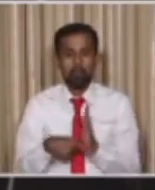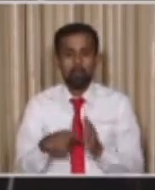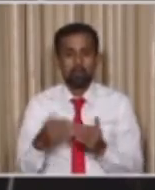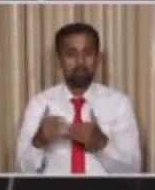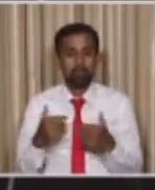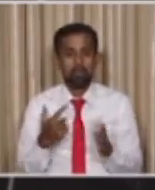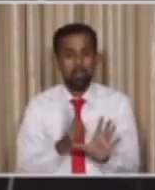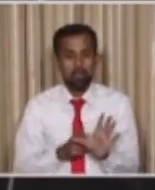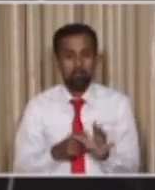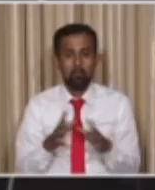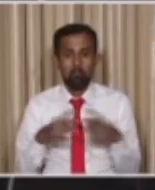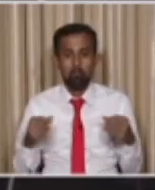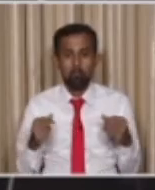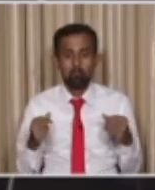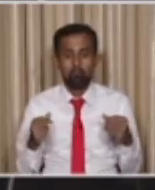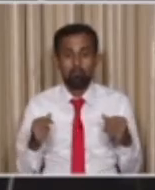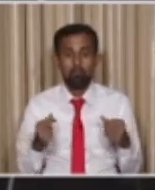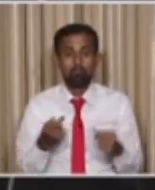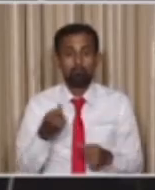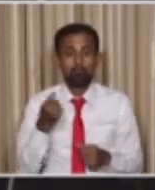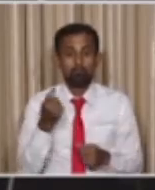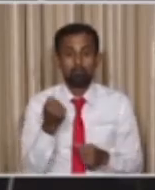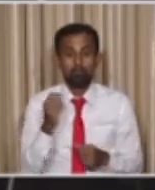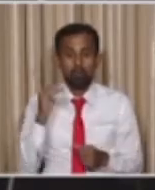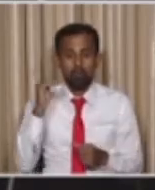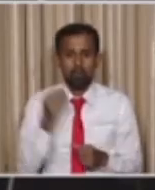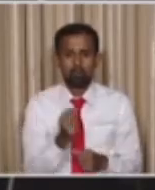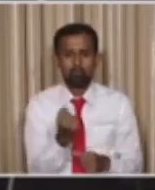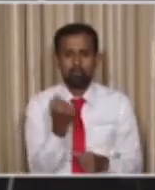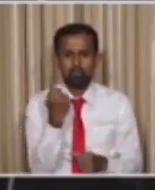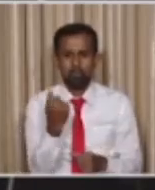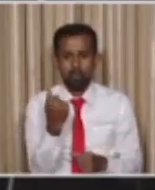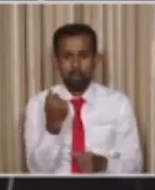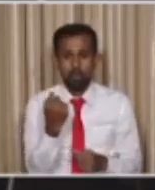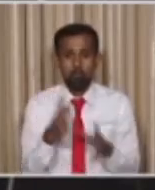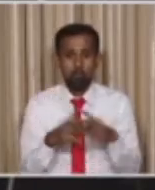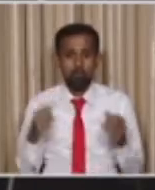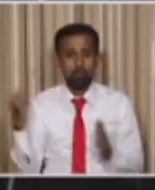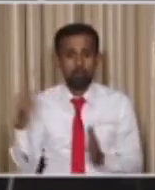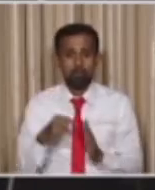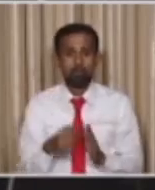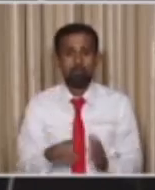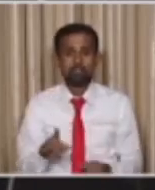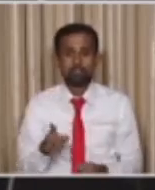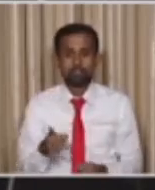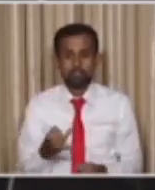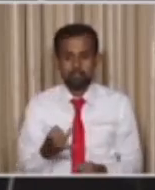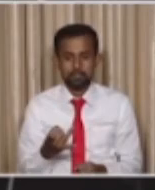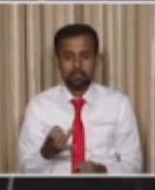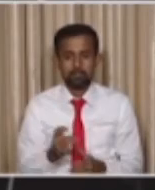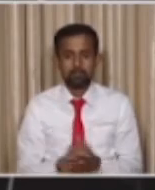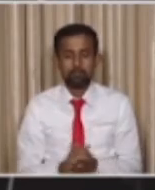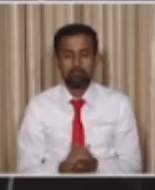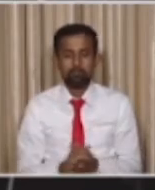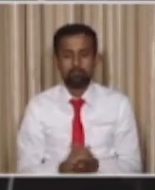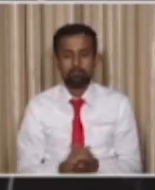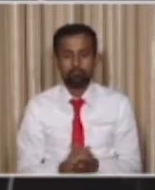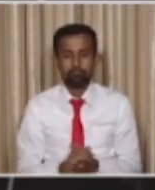හැම භාණ්ඩයක් මෙන්න යන්න වැලියු කරලා රුපියල් 1000 භාණ්ඩය ලංකාවට එන රුපියල් 100ට